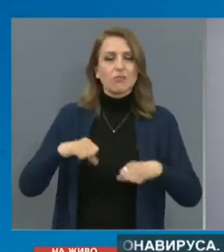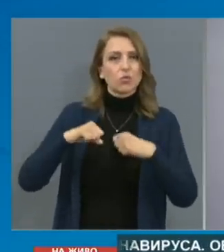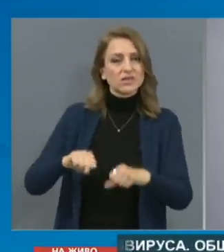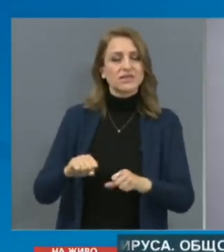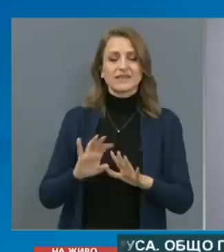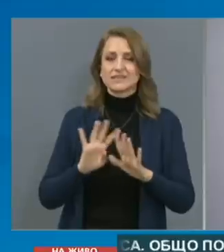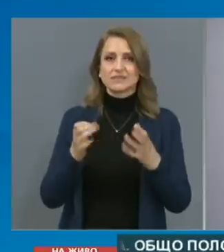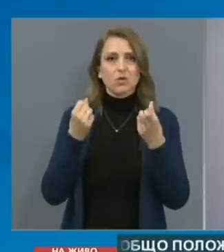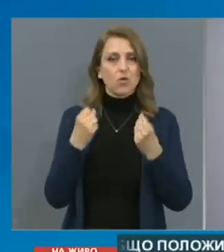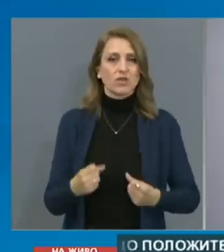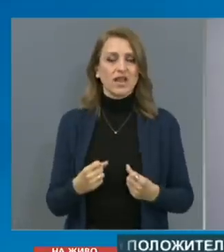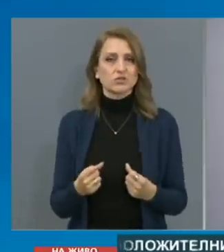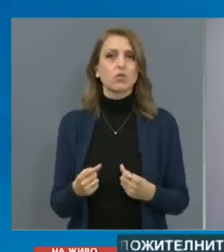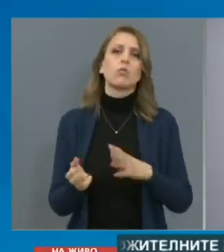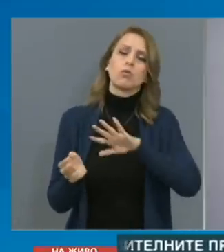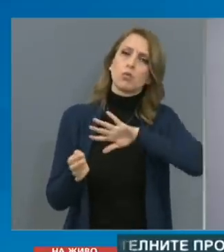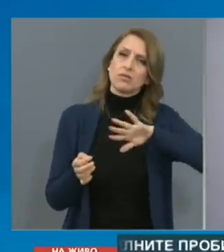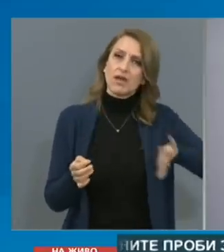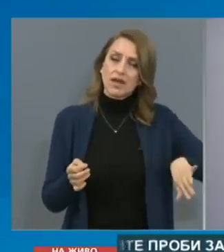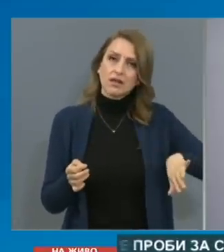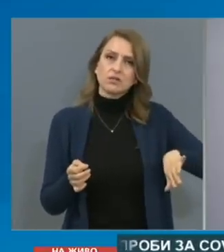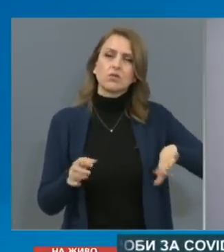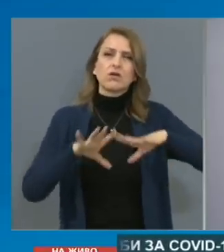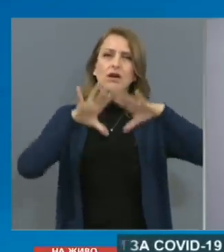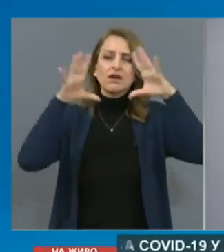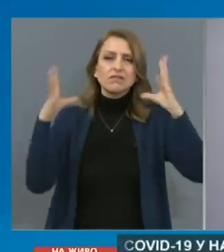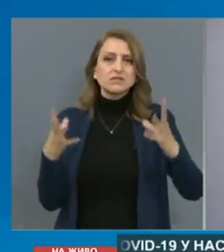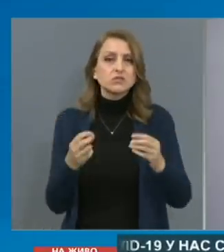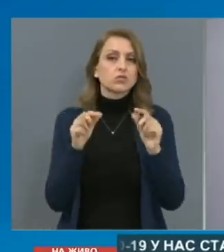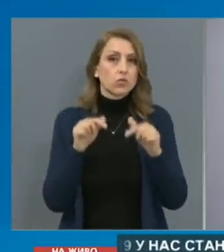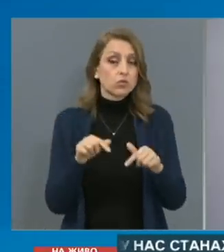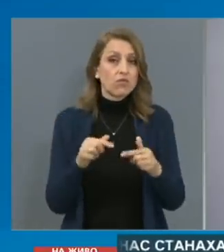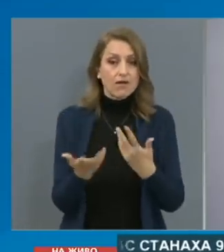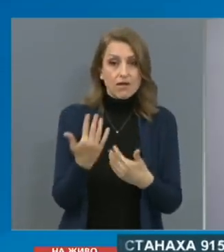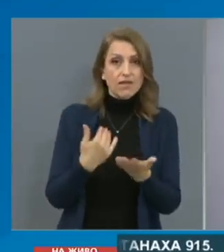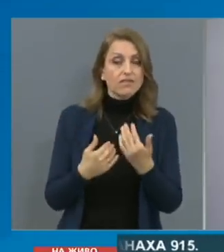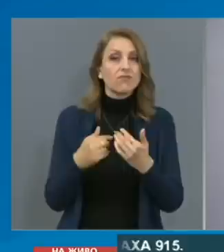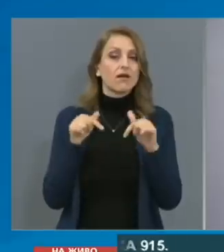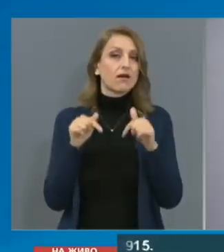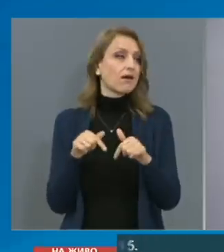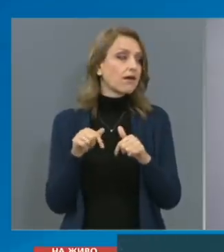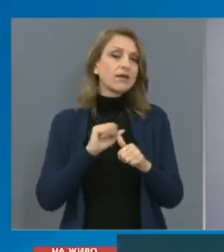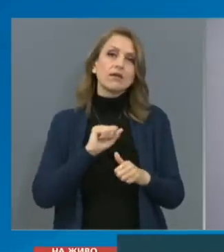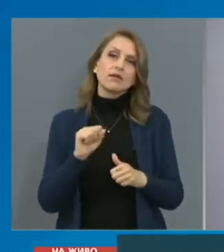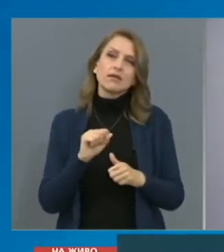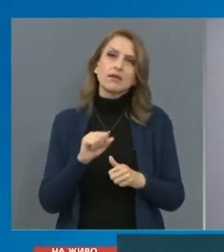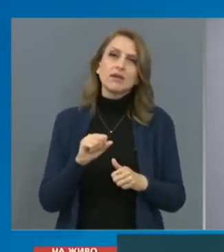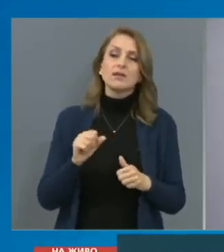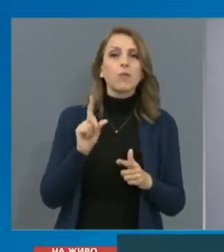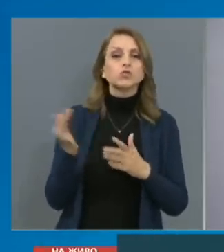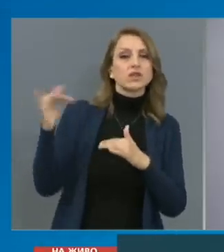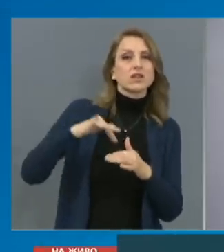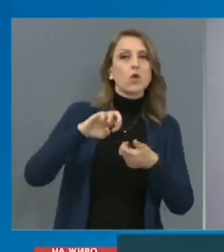че отделно всичко това от тези неща проистичат и